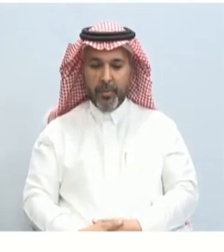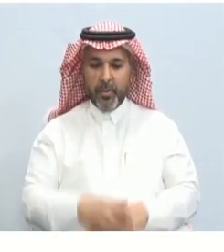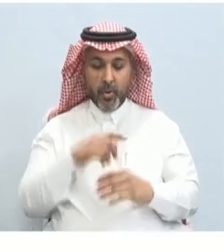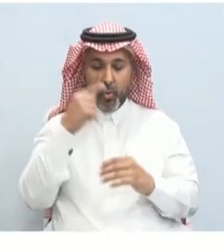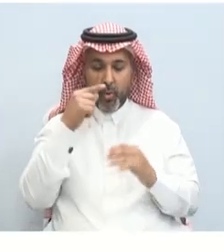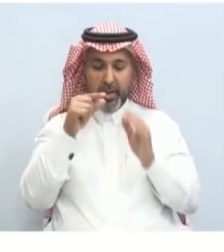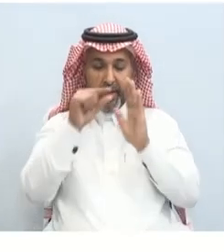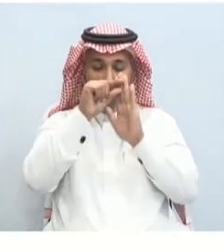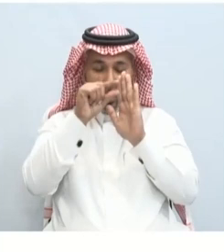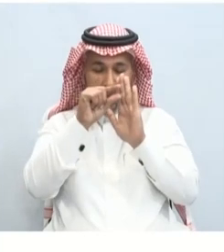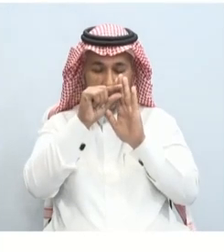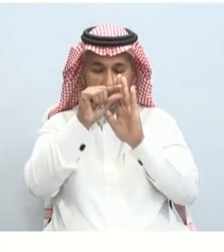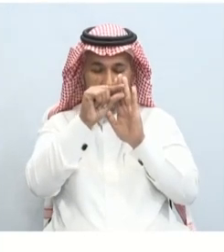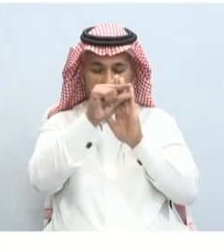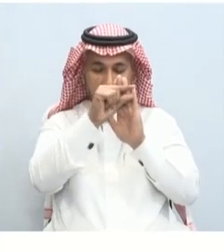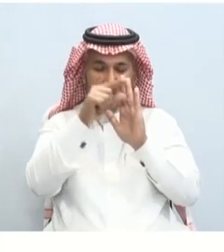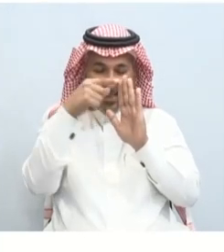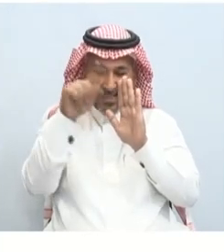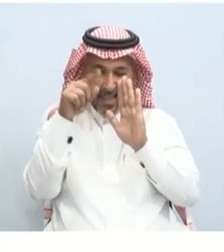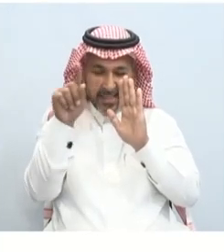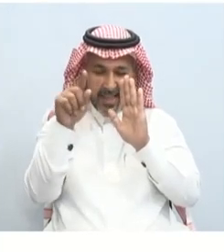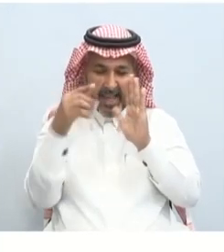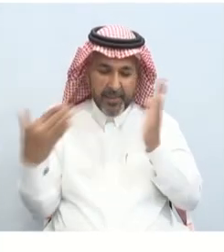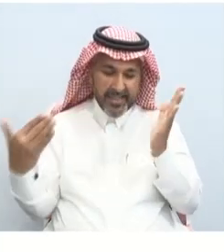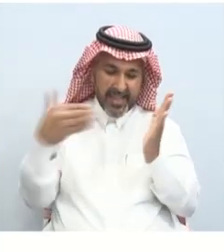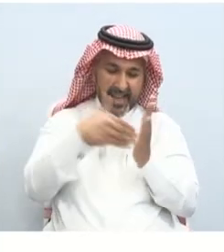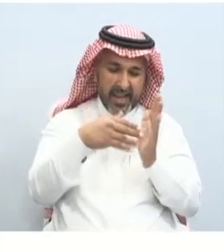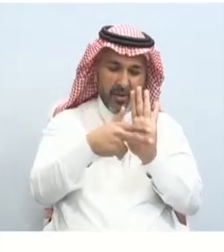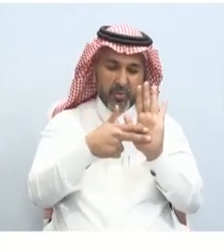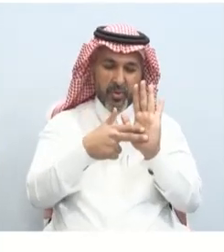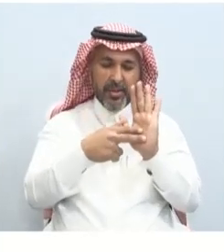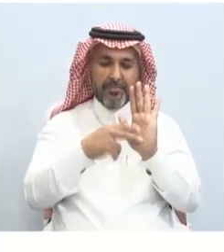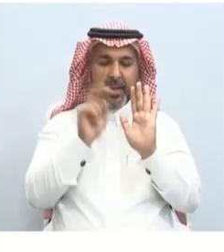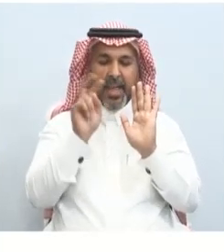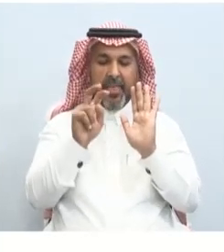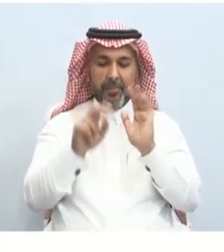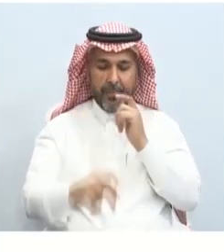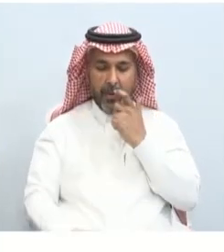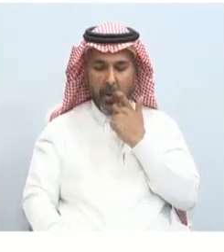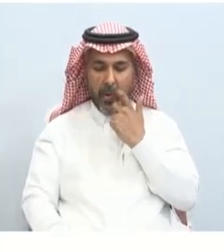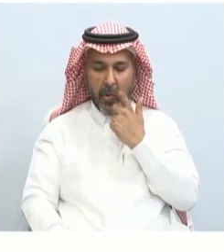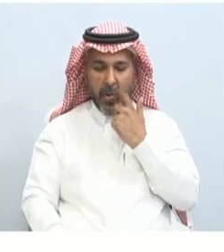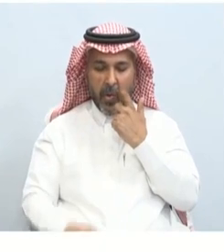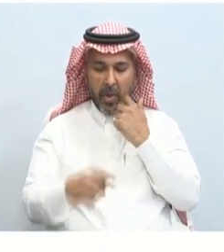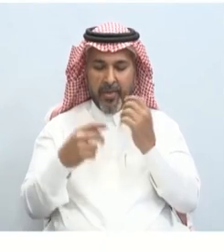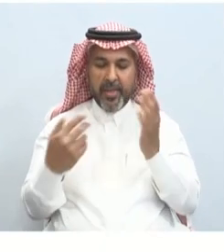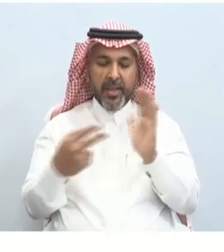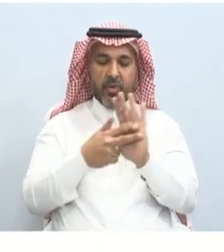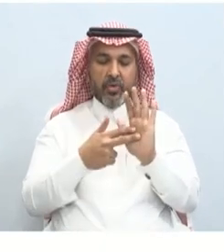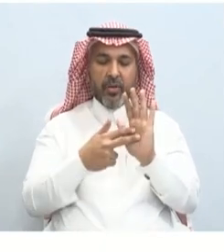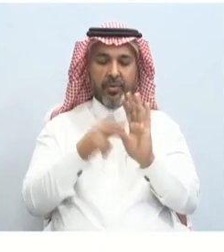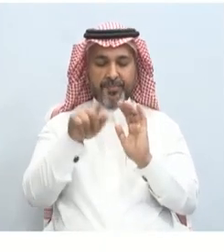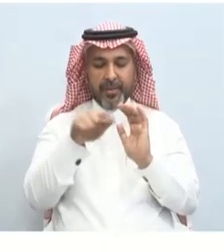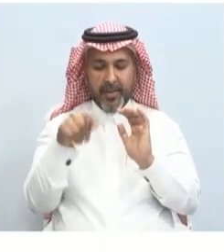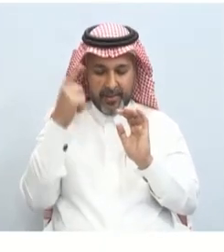النتيجه كاذبه هنا يكون الاستدلال غير صحيح اذا كانت المقدمات صادقه والنتيجه كاذبه